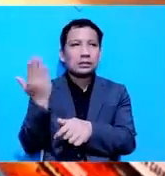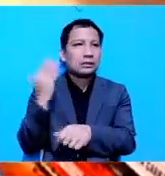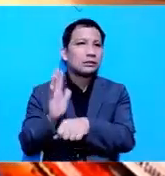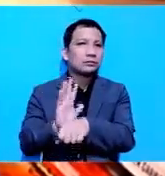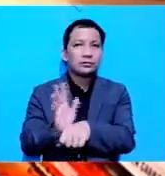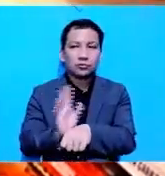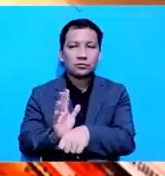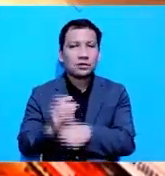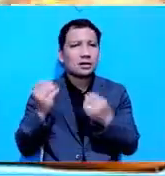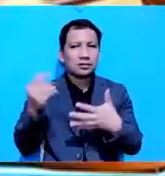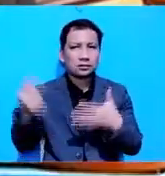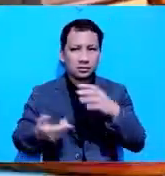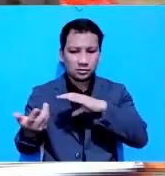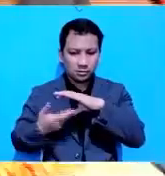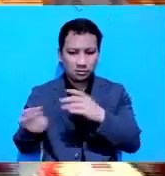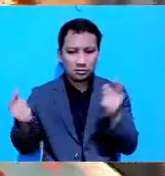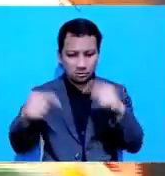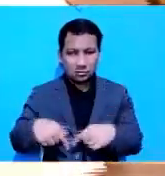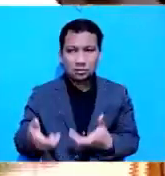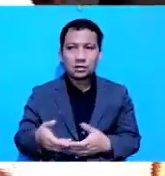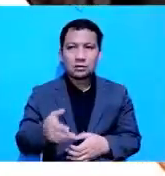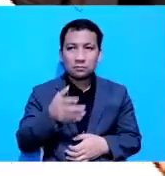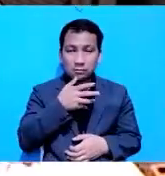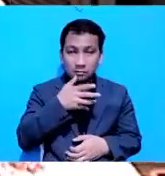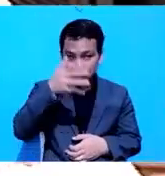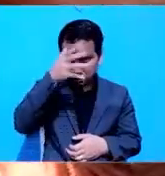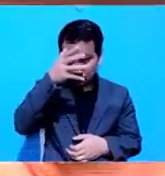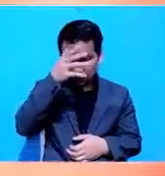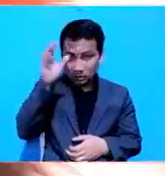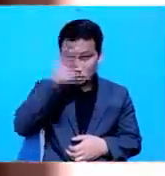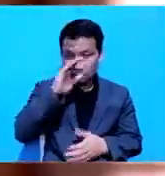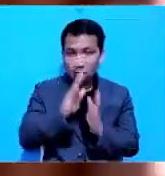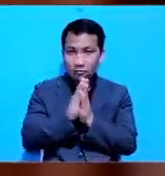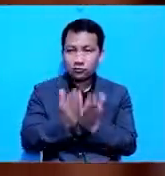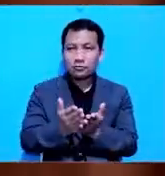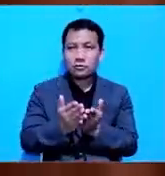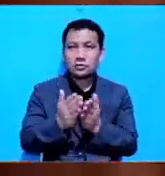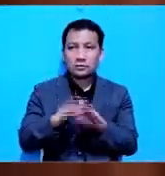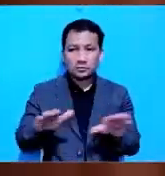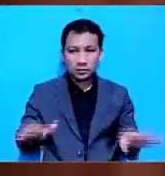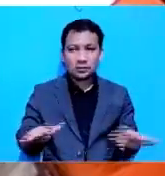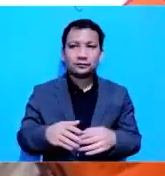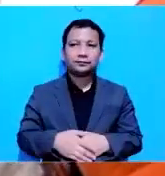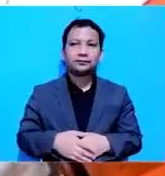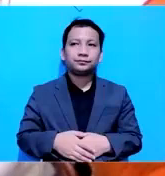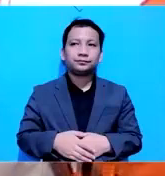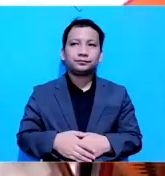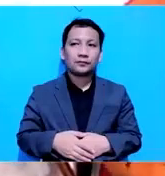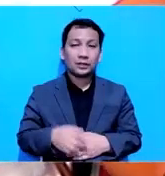Maraming customer dito, mga mommy at daddy na naghahanap ng books para sa kanilang mga anak. Kasi yung anak ko